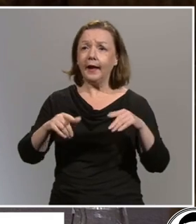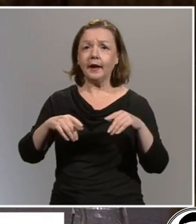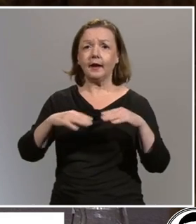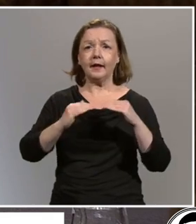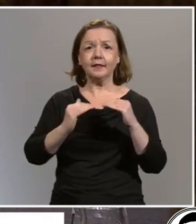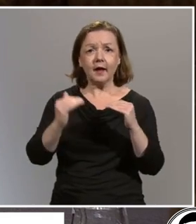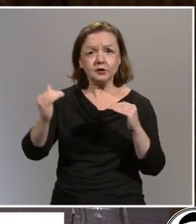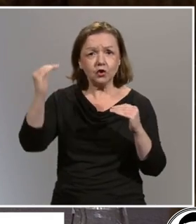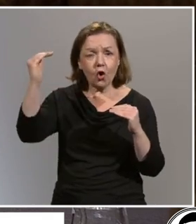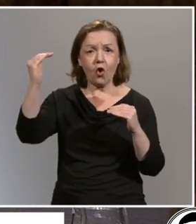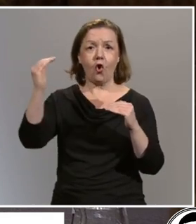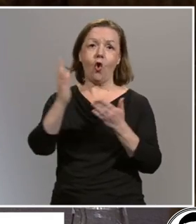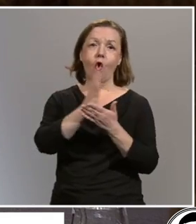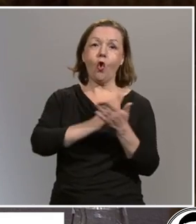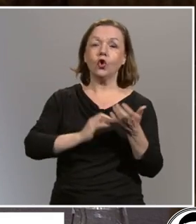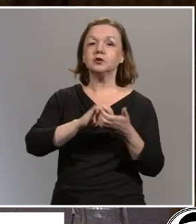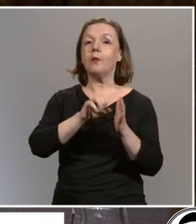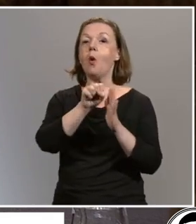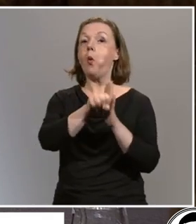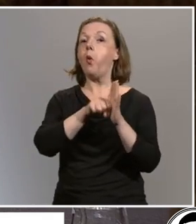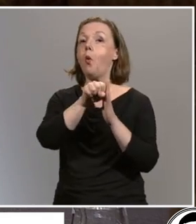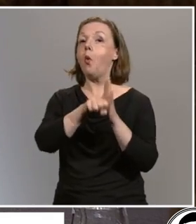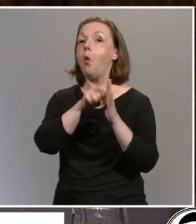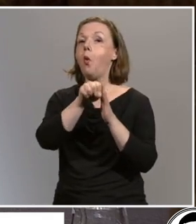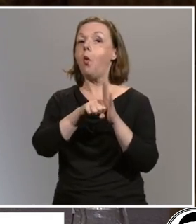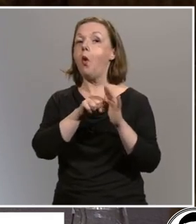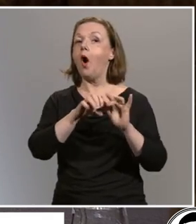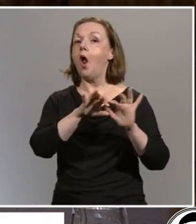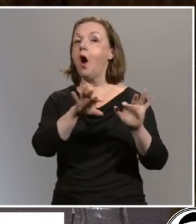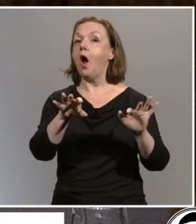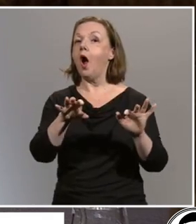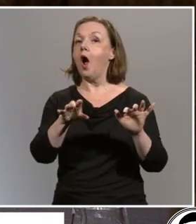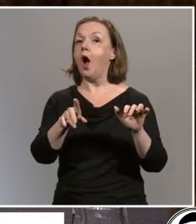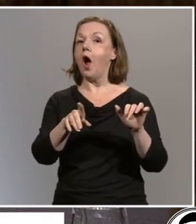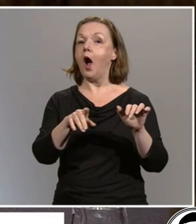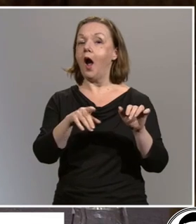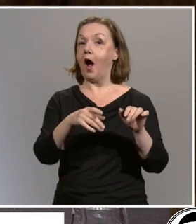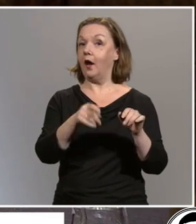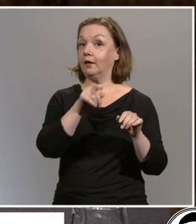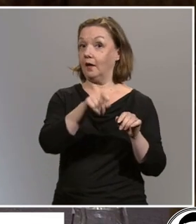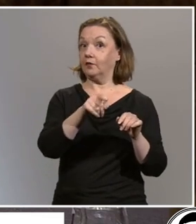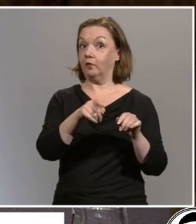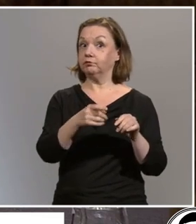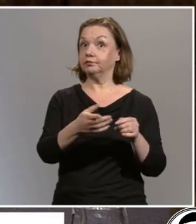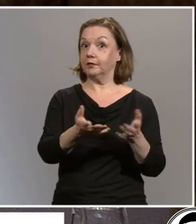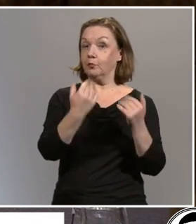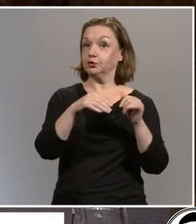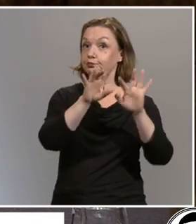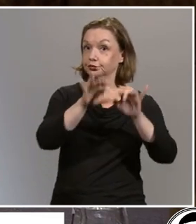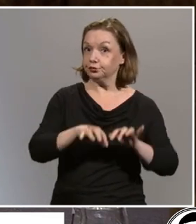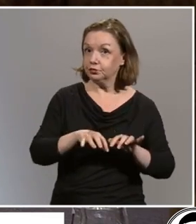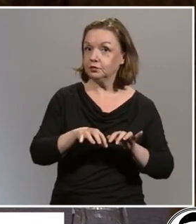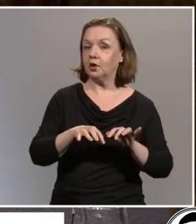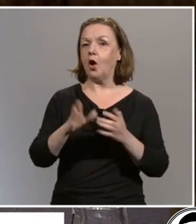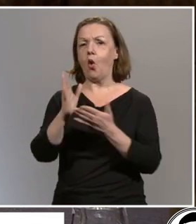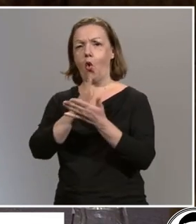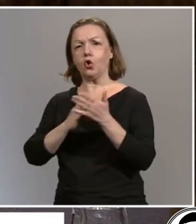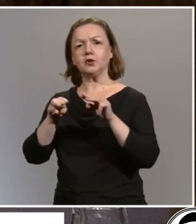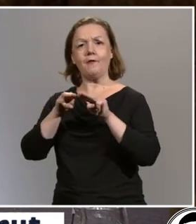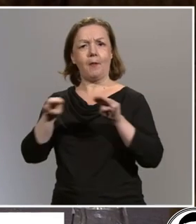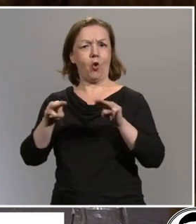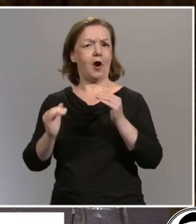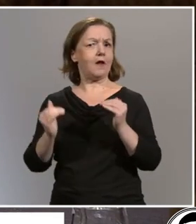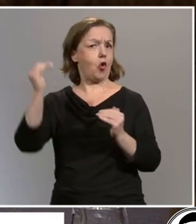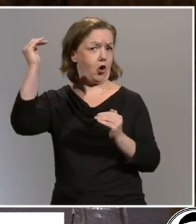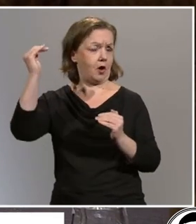näitä huhupuheita ja juoruja juokseen helpommin perään, ja toiset on sitten moraaliltaan